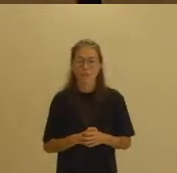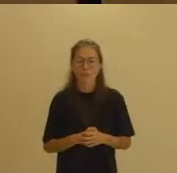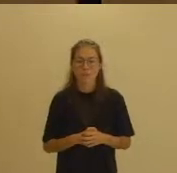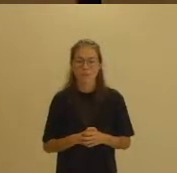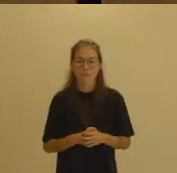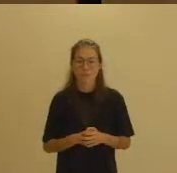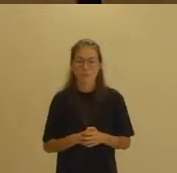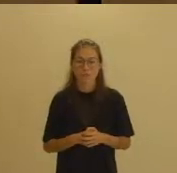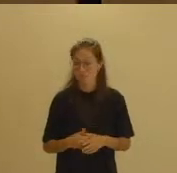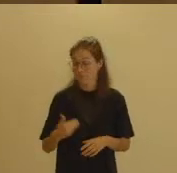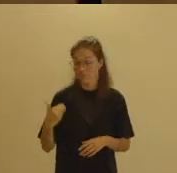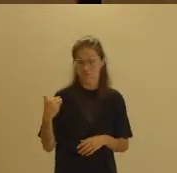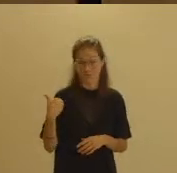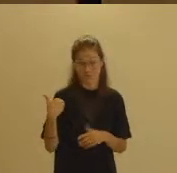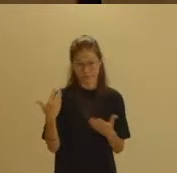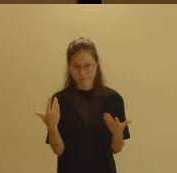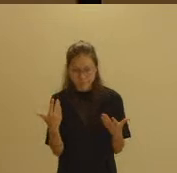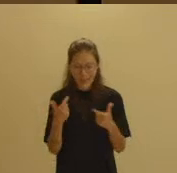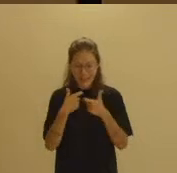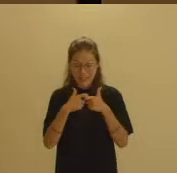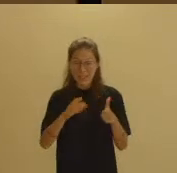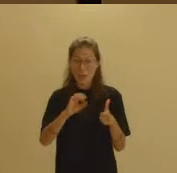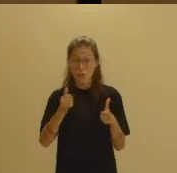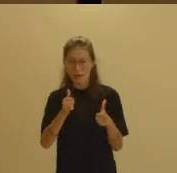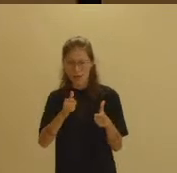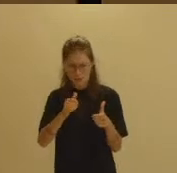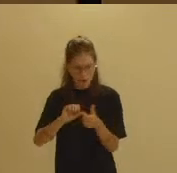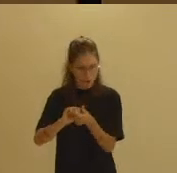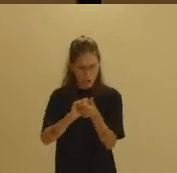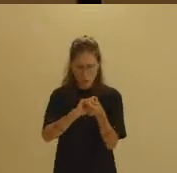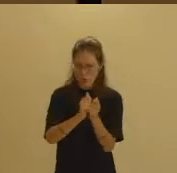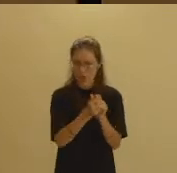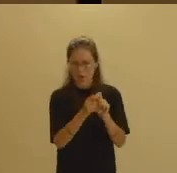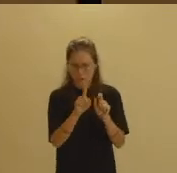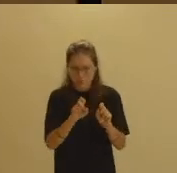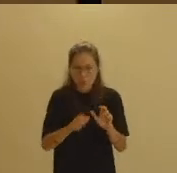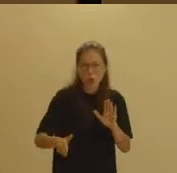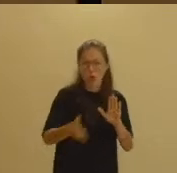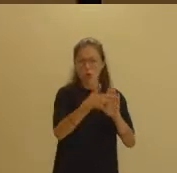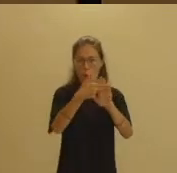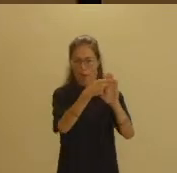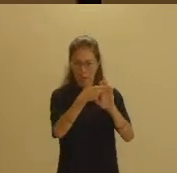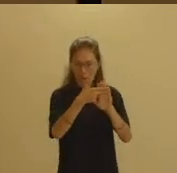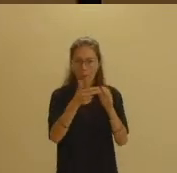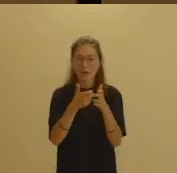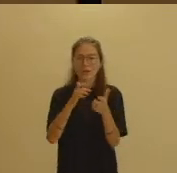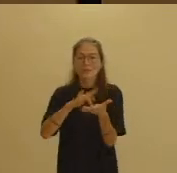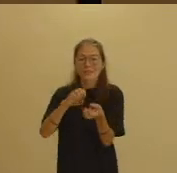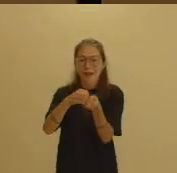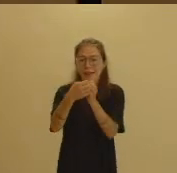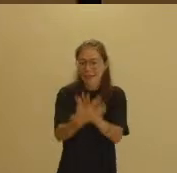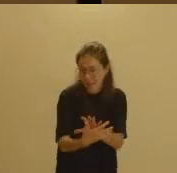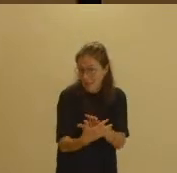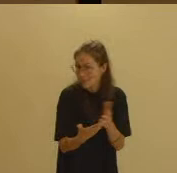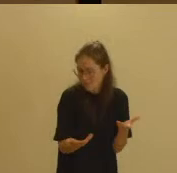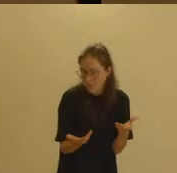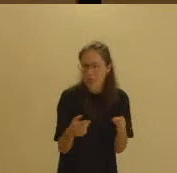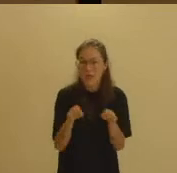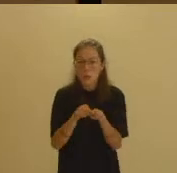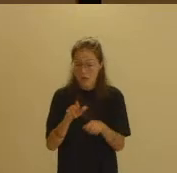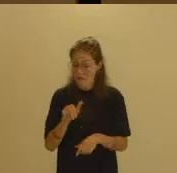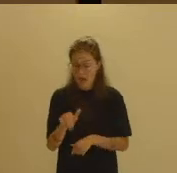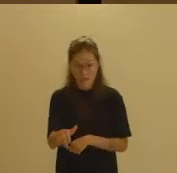Après la mise aux normes de l'accessibilité numérique du site Internet et très prochainement la mise en place d'un